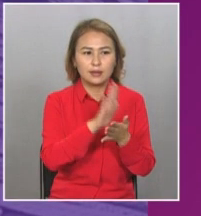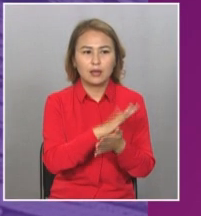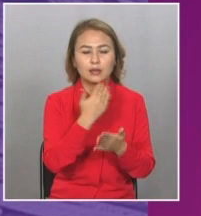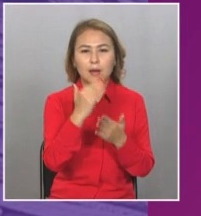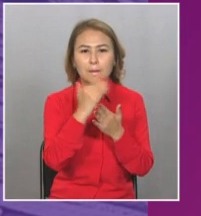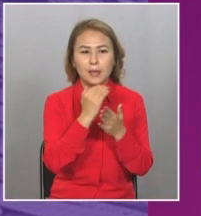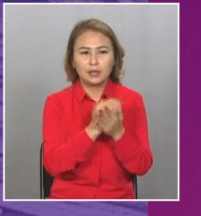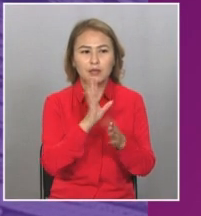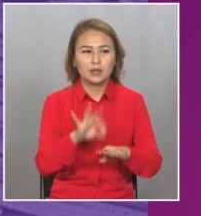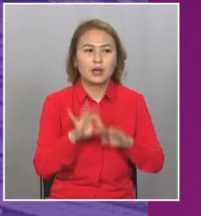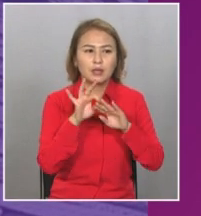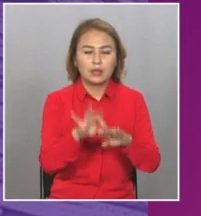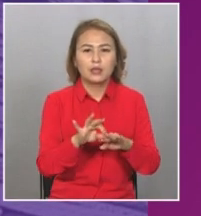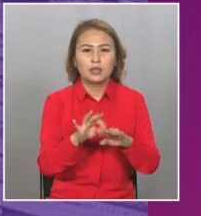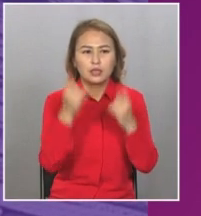олардың